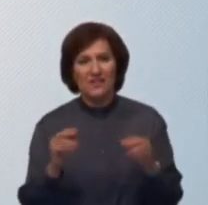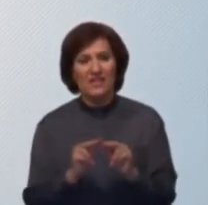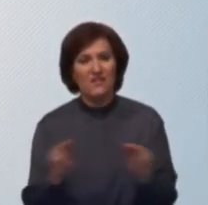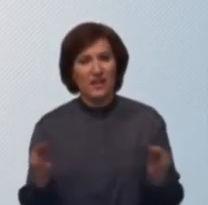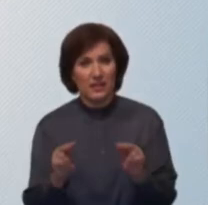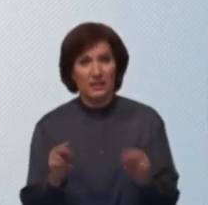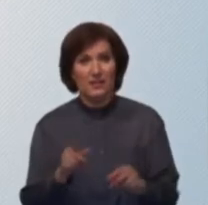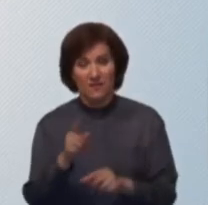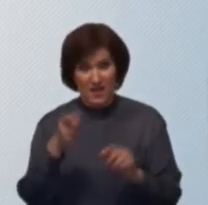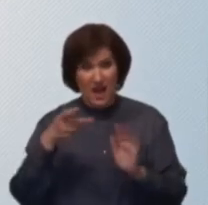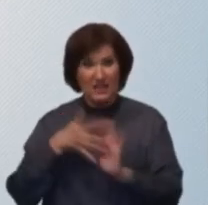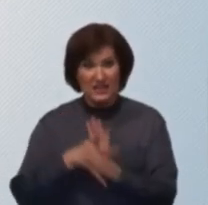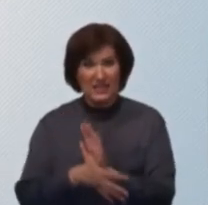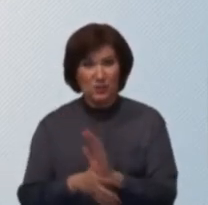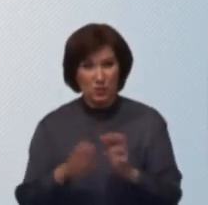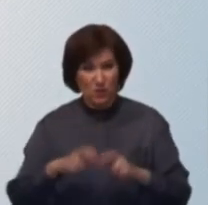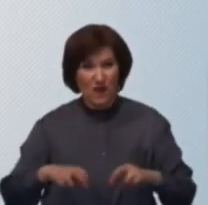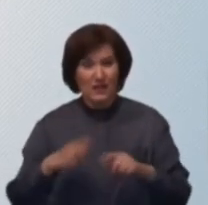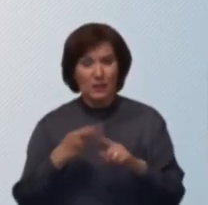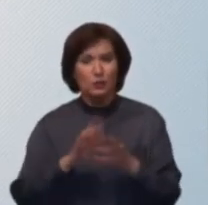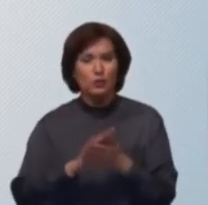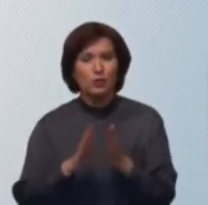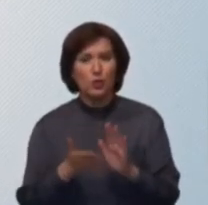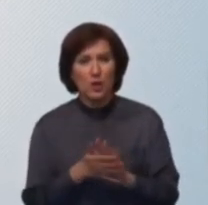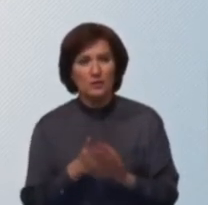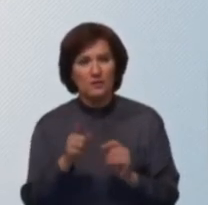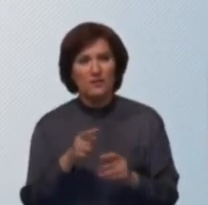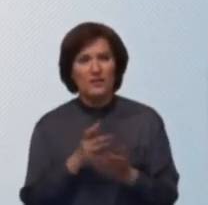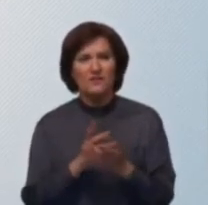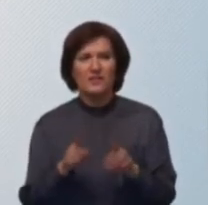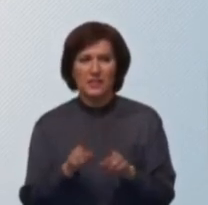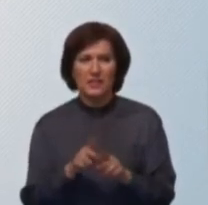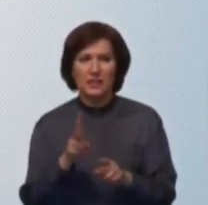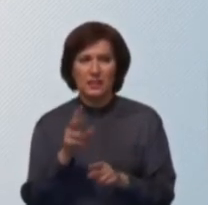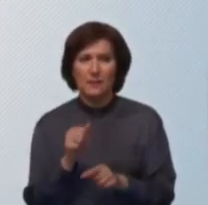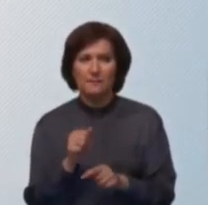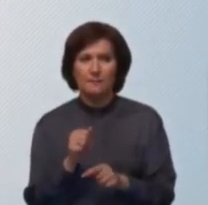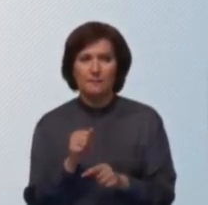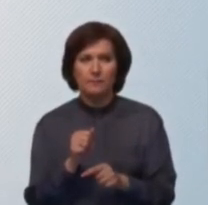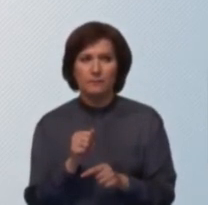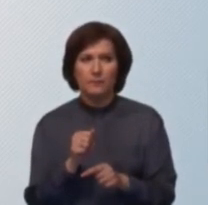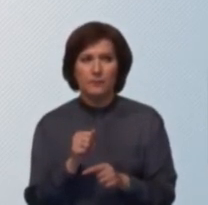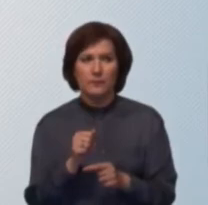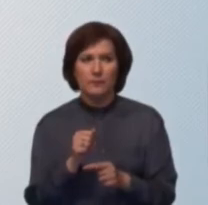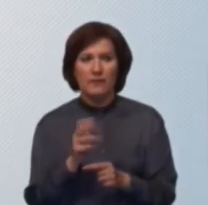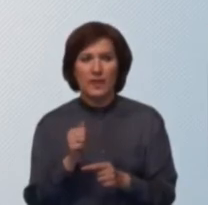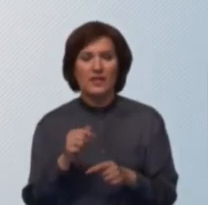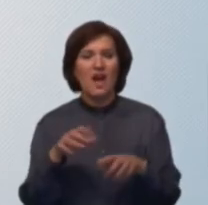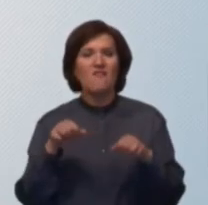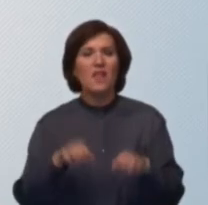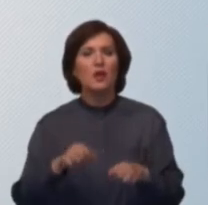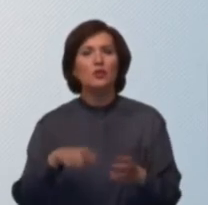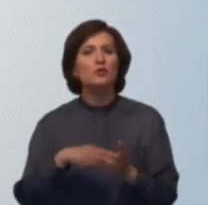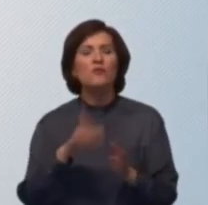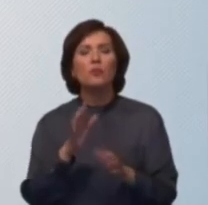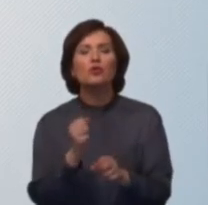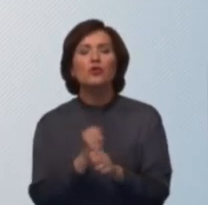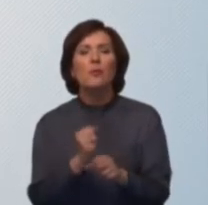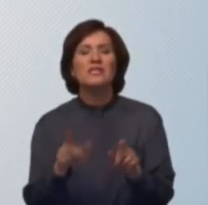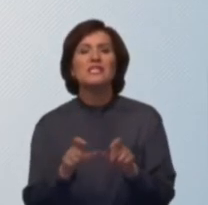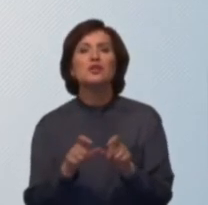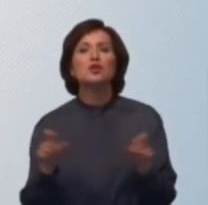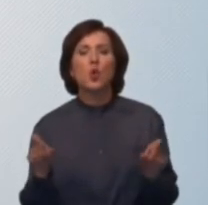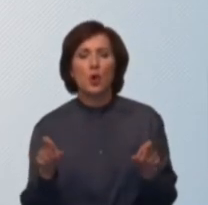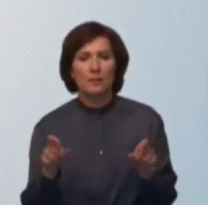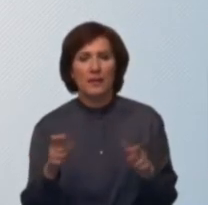викладання. І от ви аналізували якось цю ситуацію, тому що ви йдете все ж таки на владу міста. Що ви будете робити зі